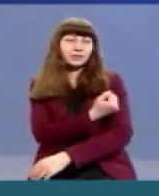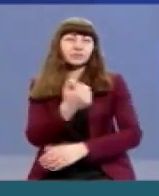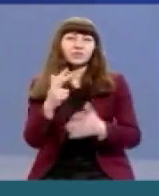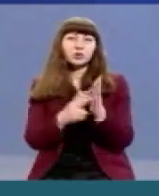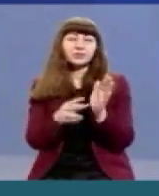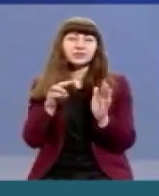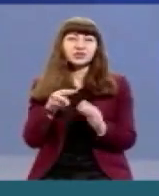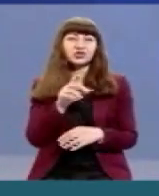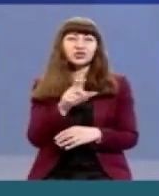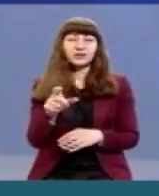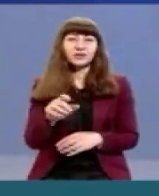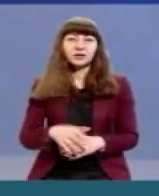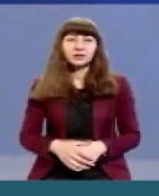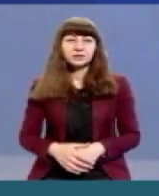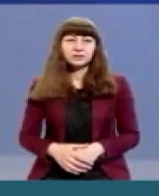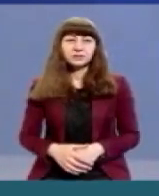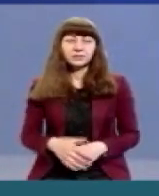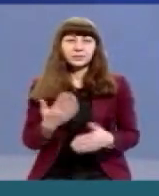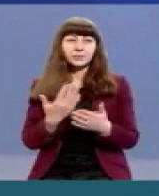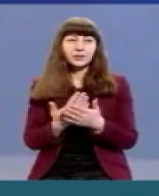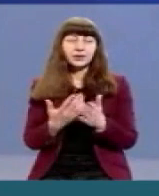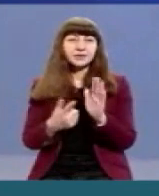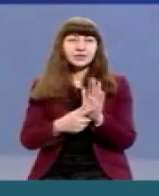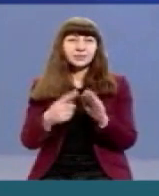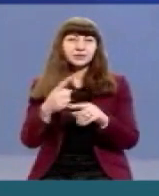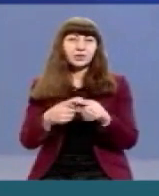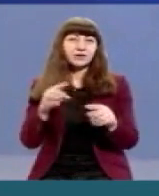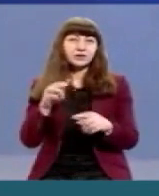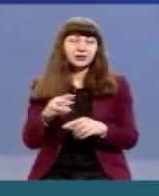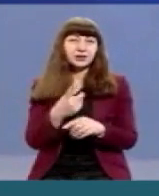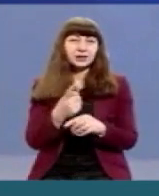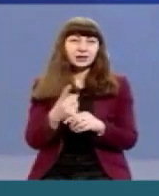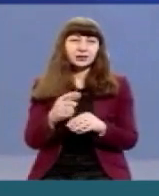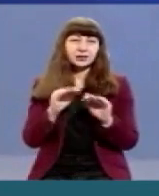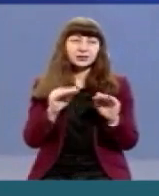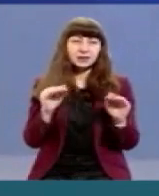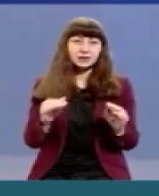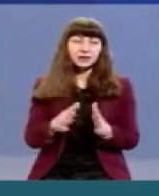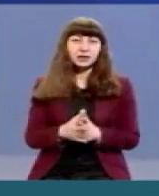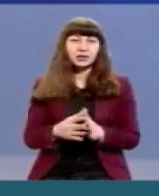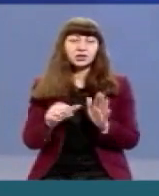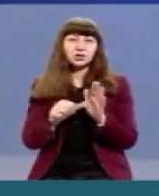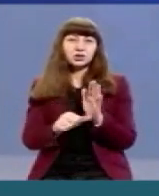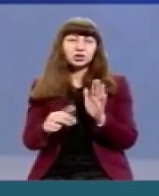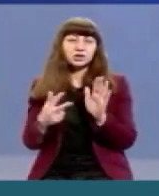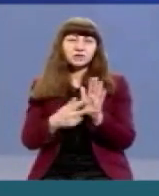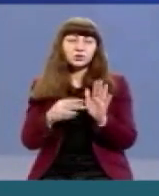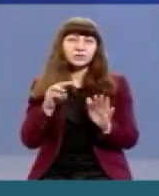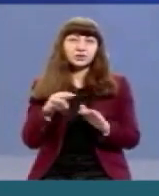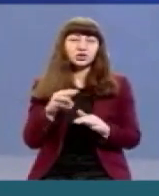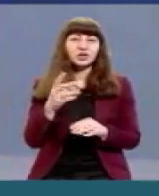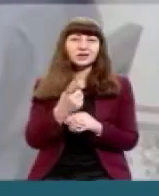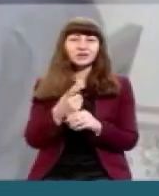тысяч человек. Из них порядка 7,5 тысяч это составляют дети и более 68 тысяч